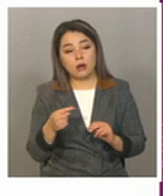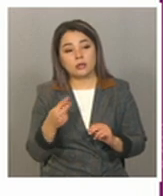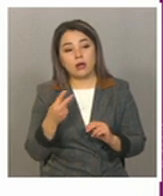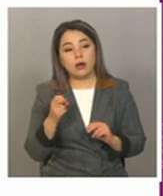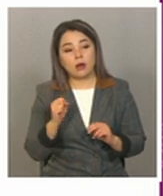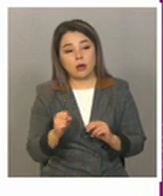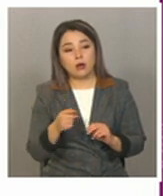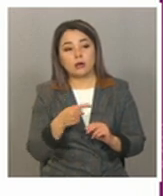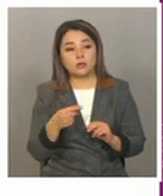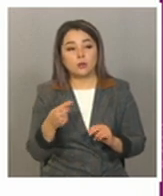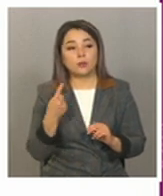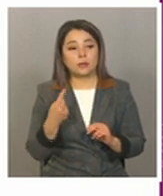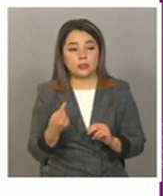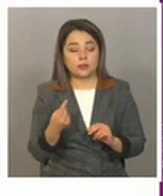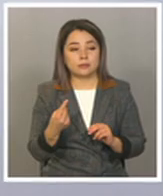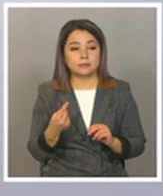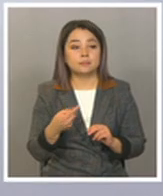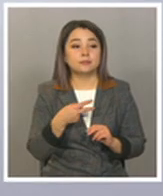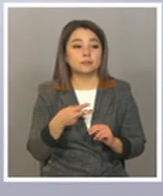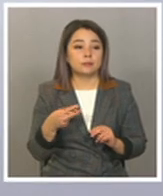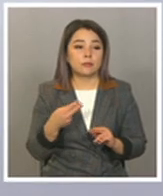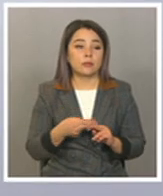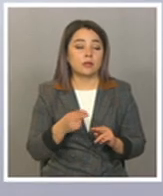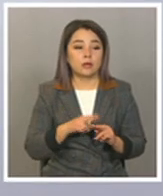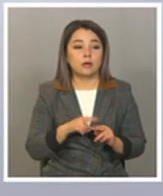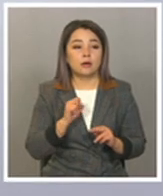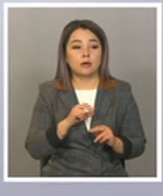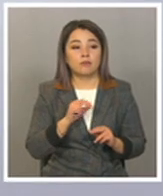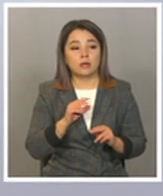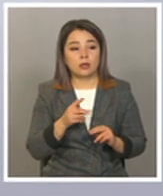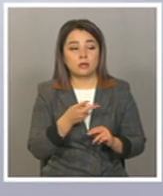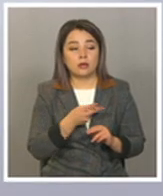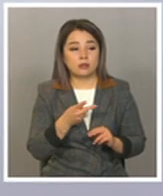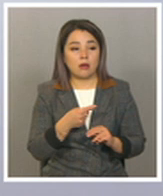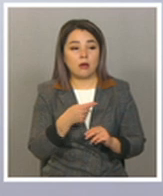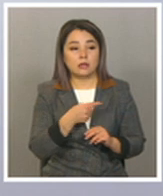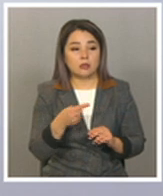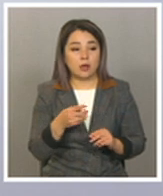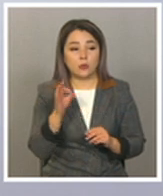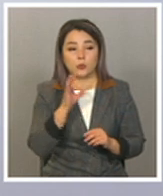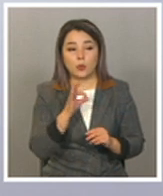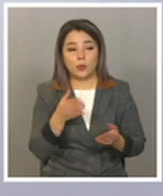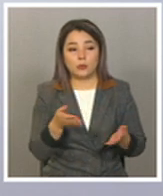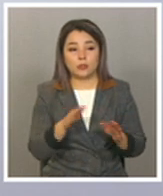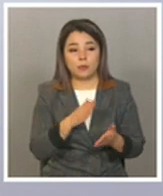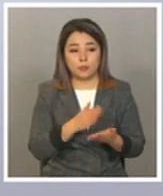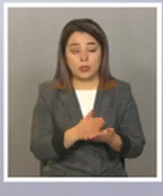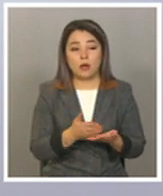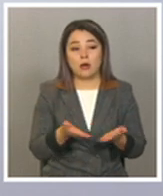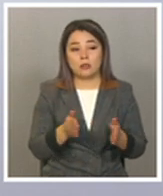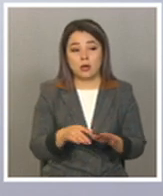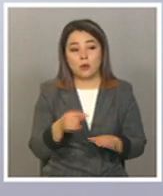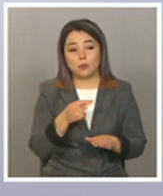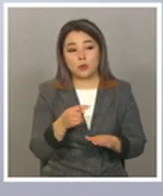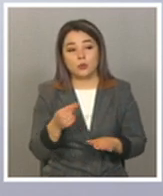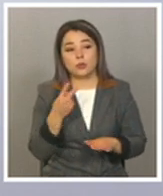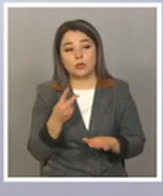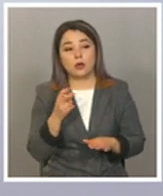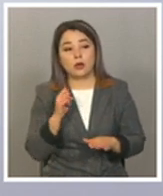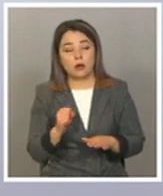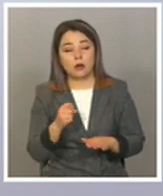2А азайту 1. А квадраттан А квадрат азайтамыз 0 болады. Не қалады? Минус